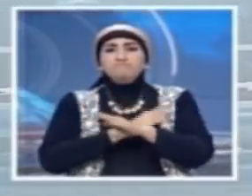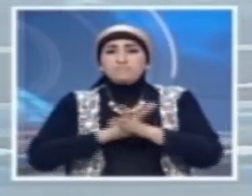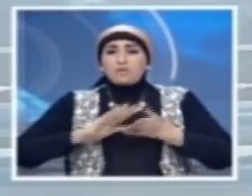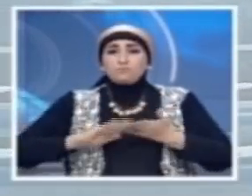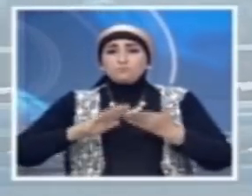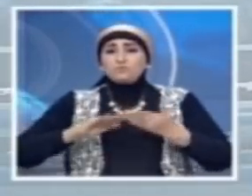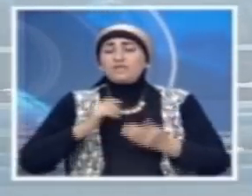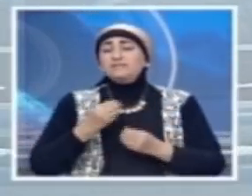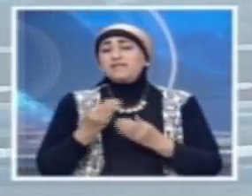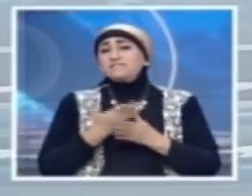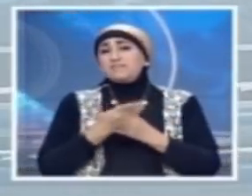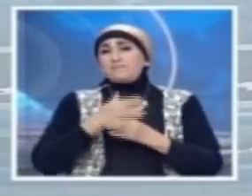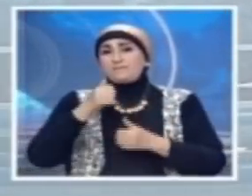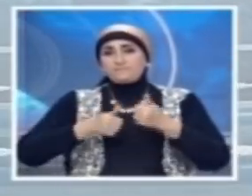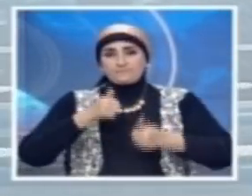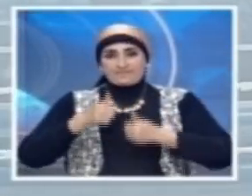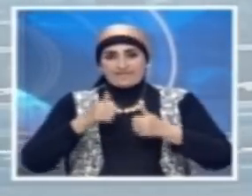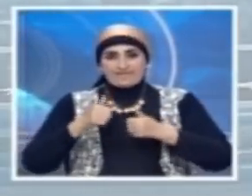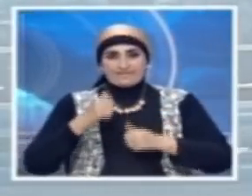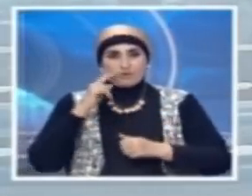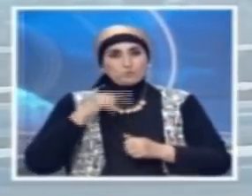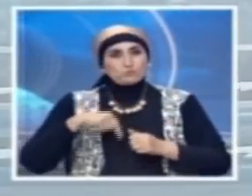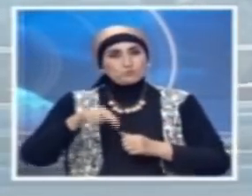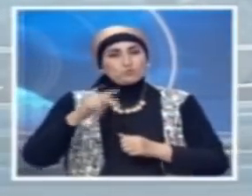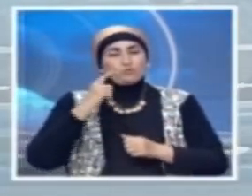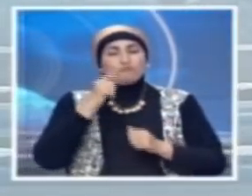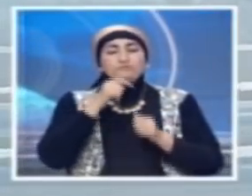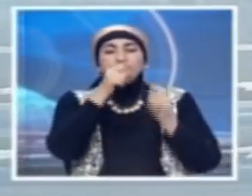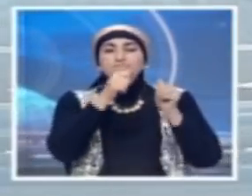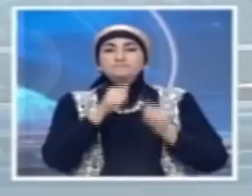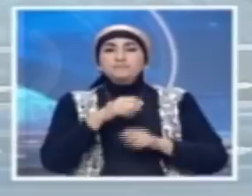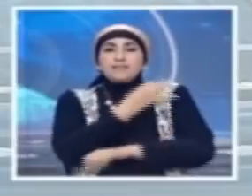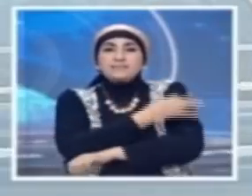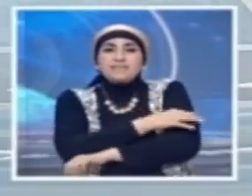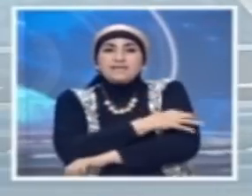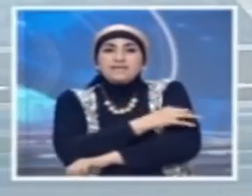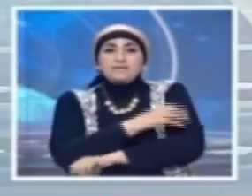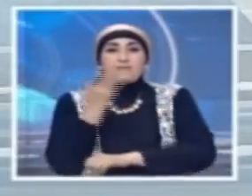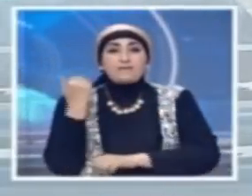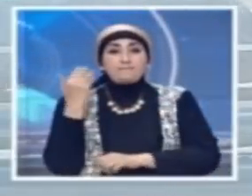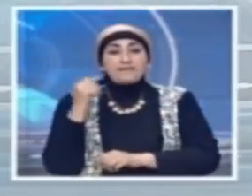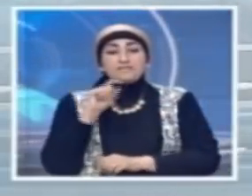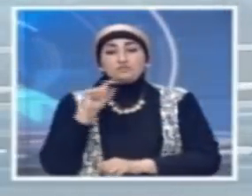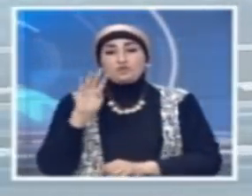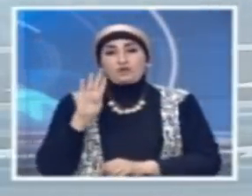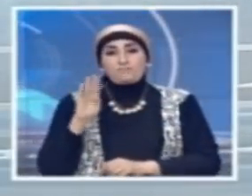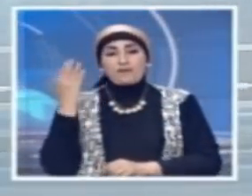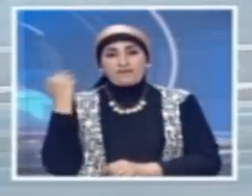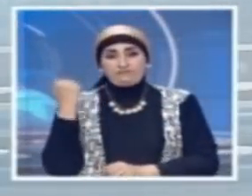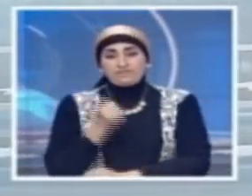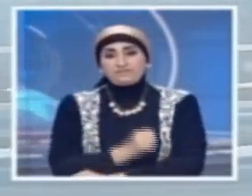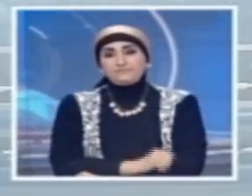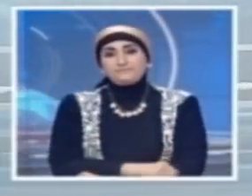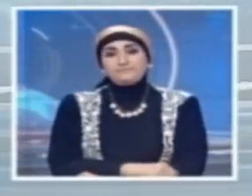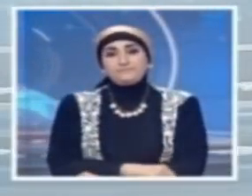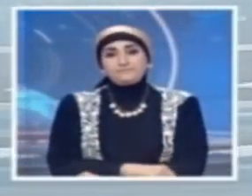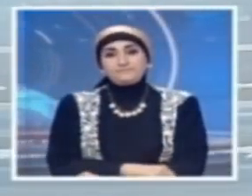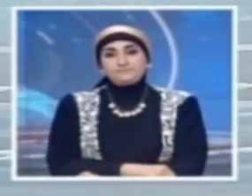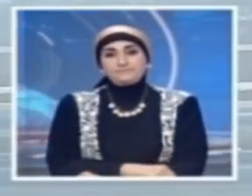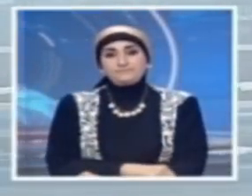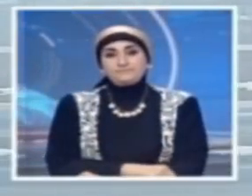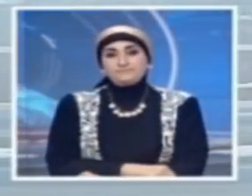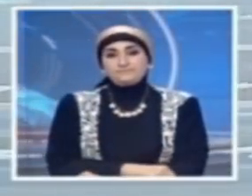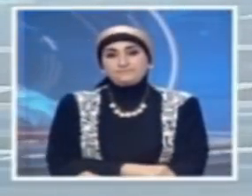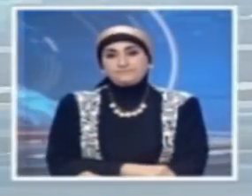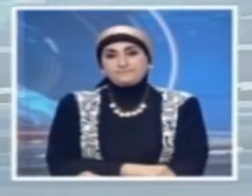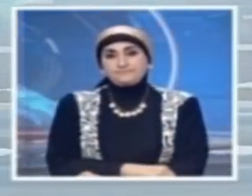المبذولة لعقد الامتحانات ونتائج الامتحان التجريبي الذي تم عقده في إبريل الماضي.